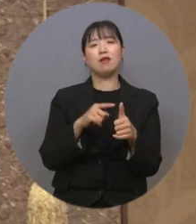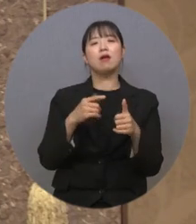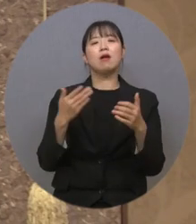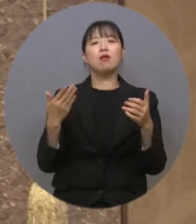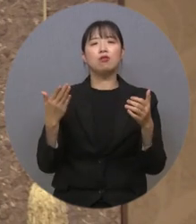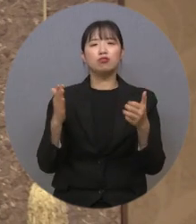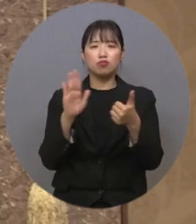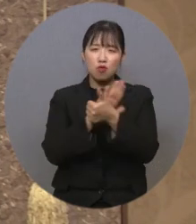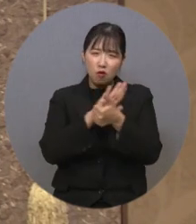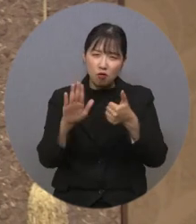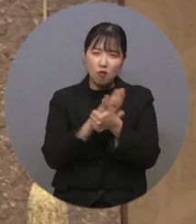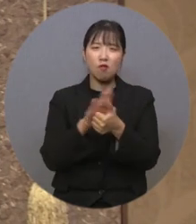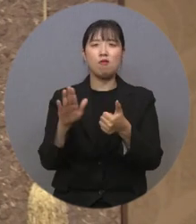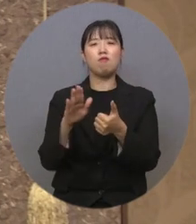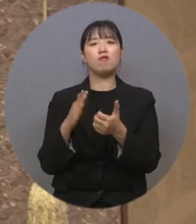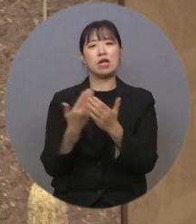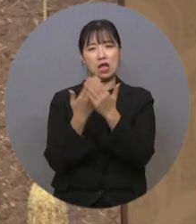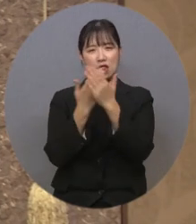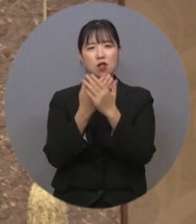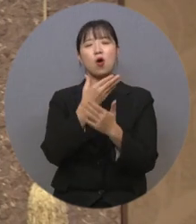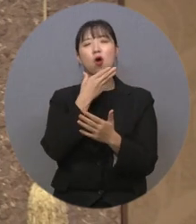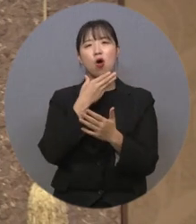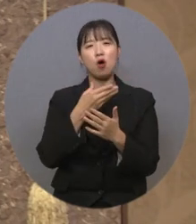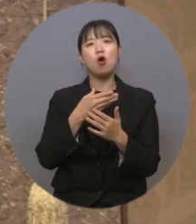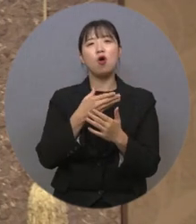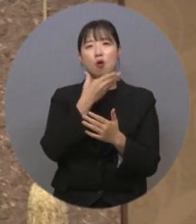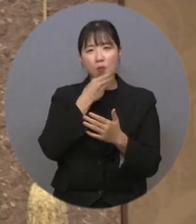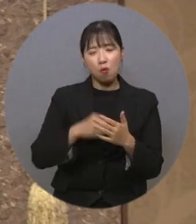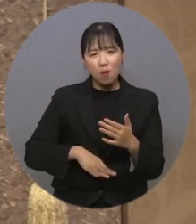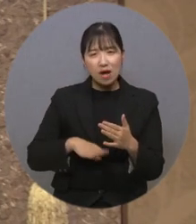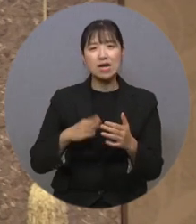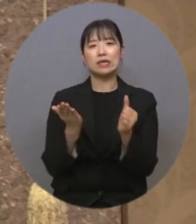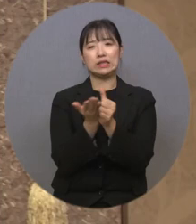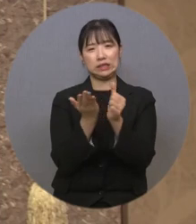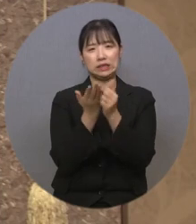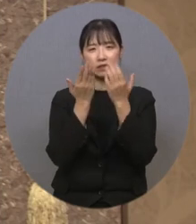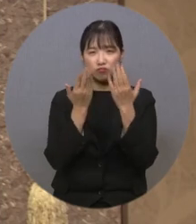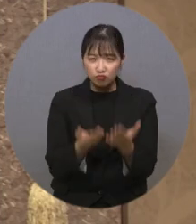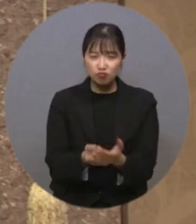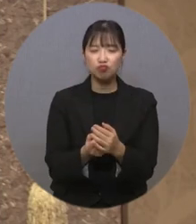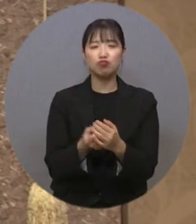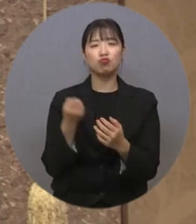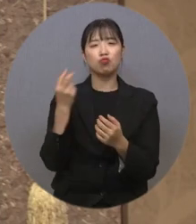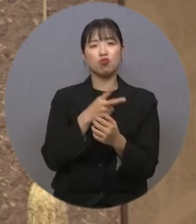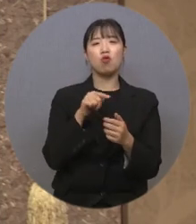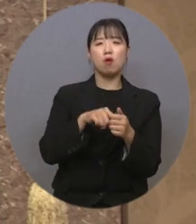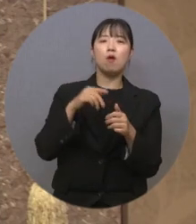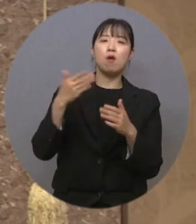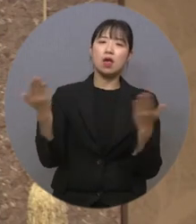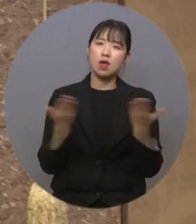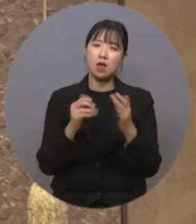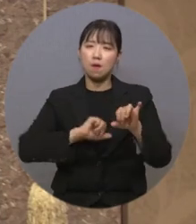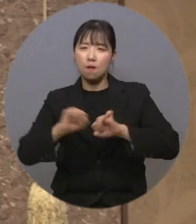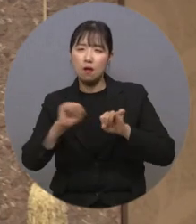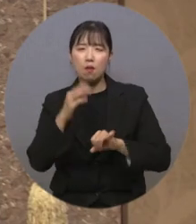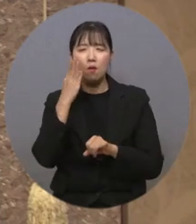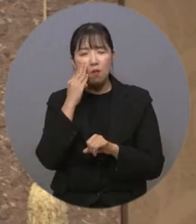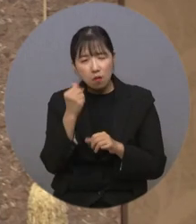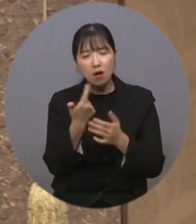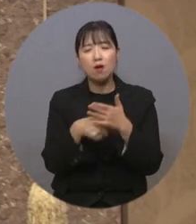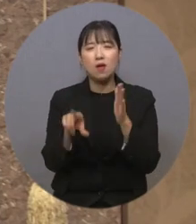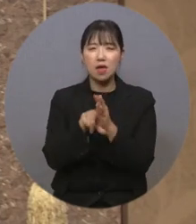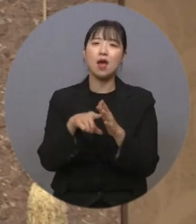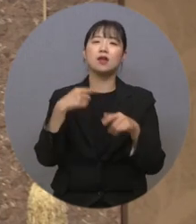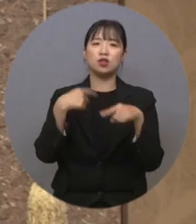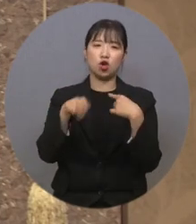개선과 소방관의 복리 증진, 네. 소방관이 원활하게 활동할 수 있는 이런 여러